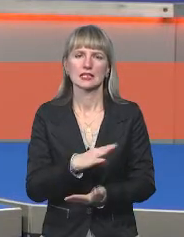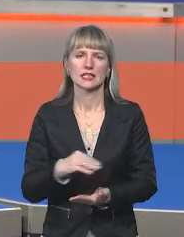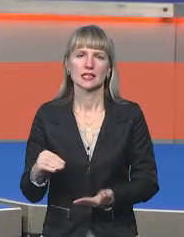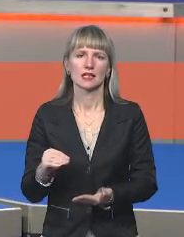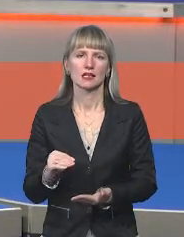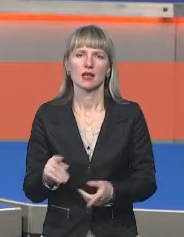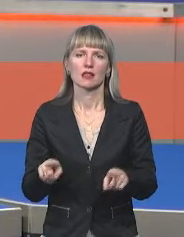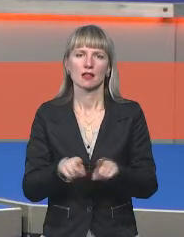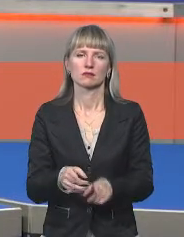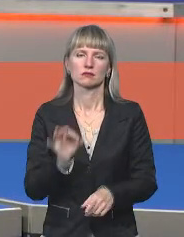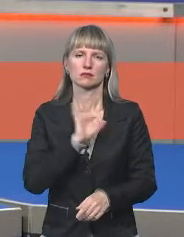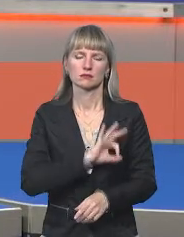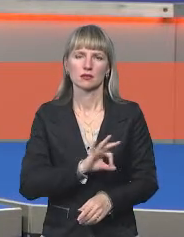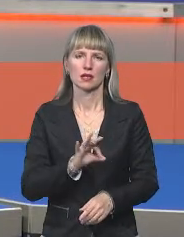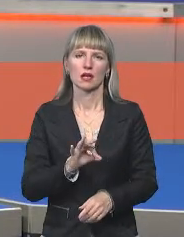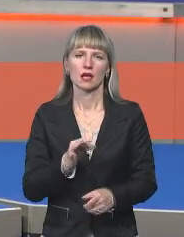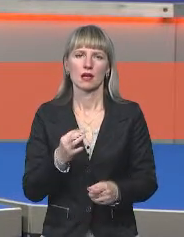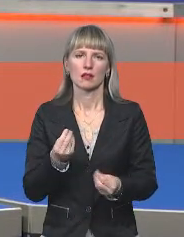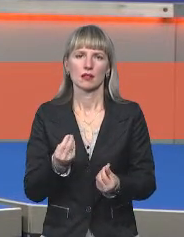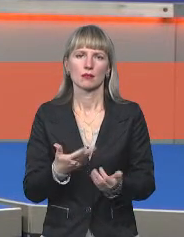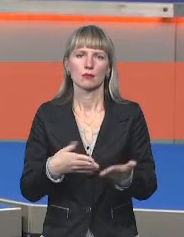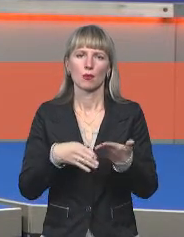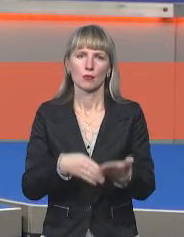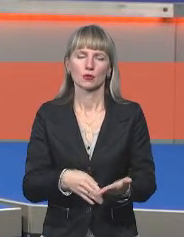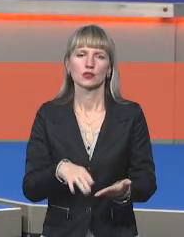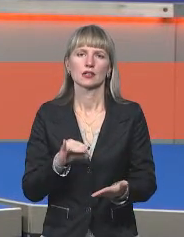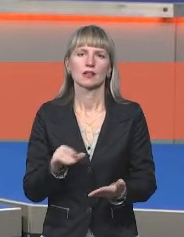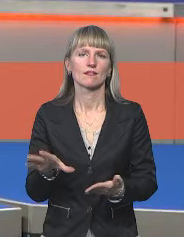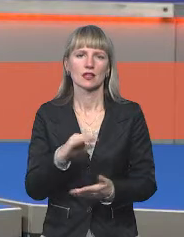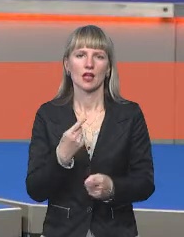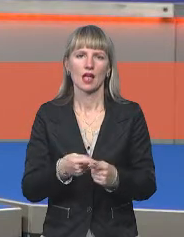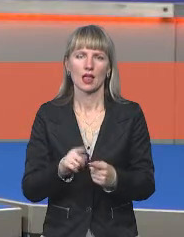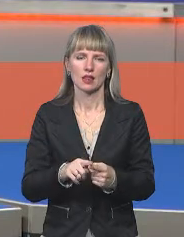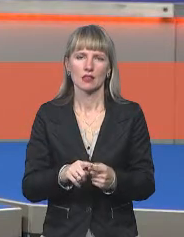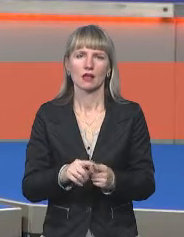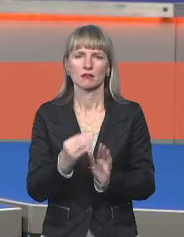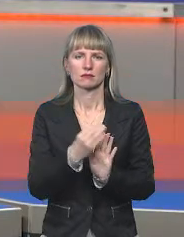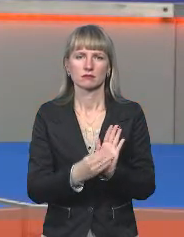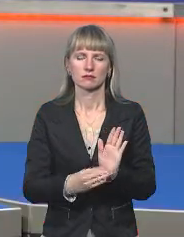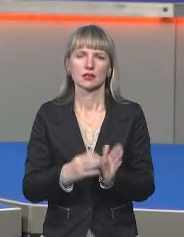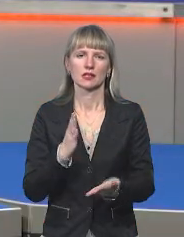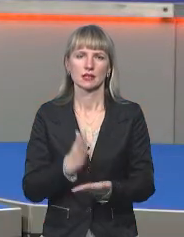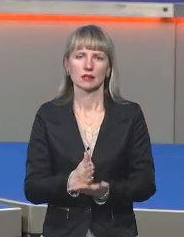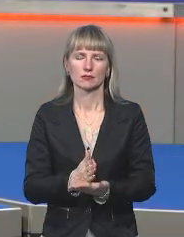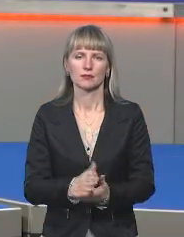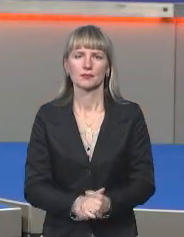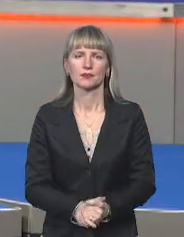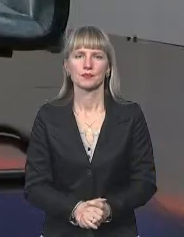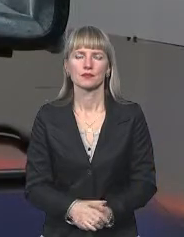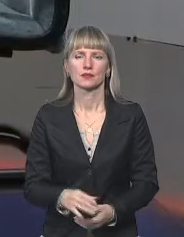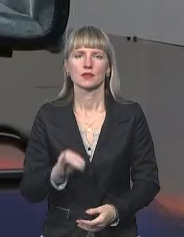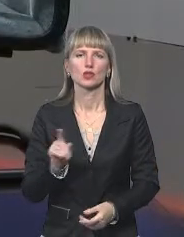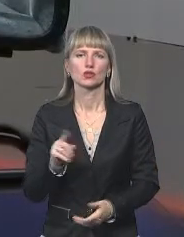також надходження благодійної допомоги. Все це у звіті є. От. І, власне,